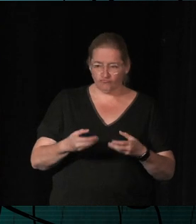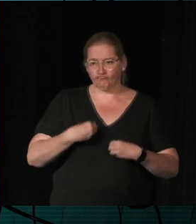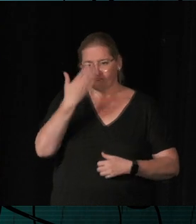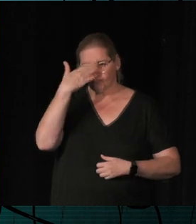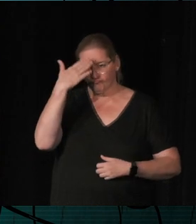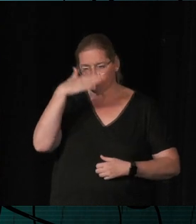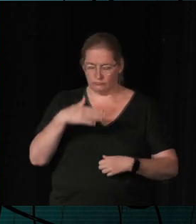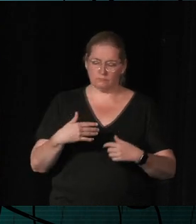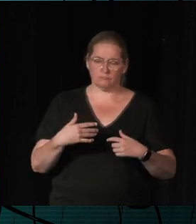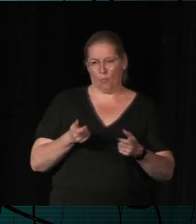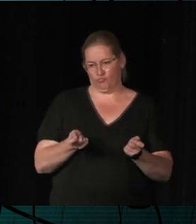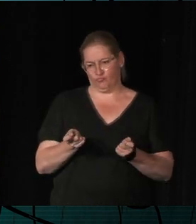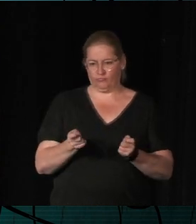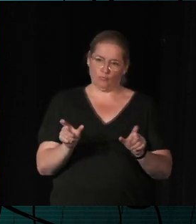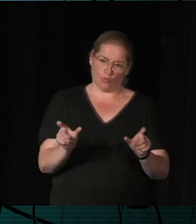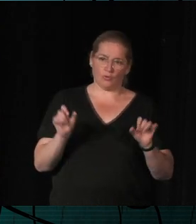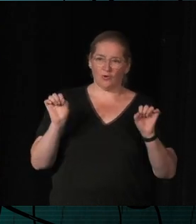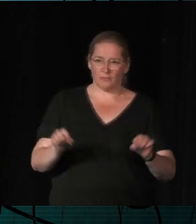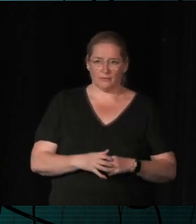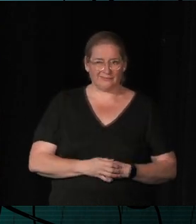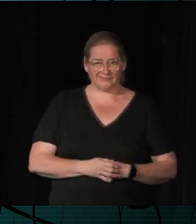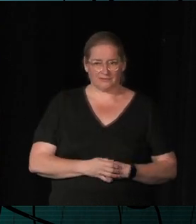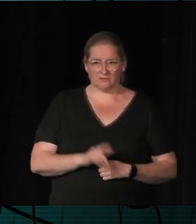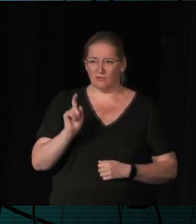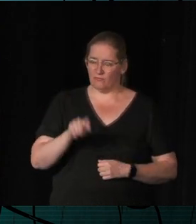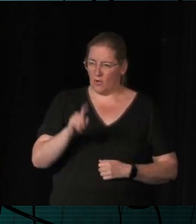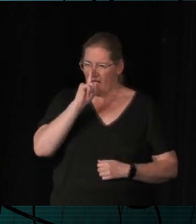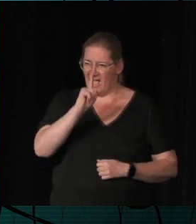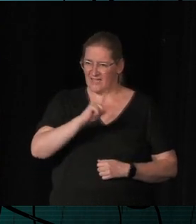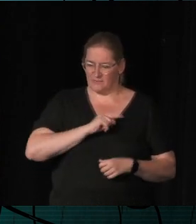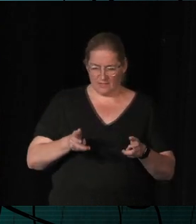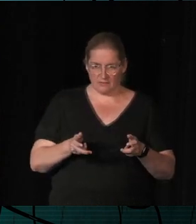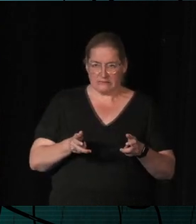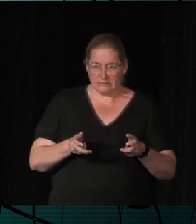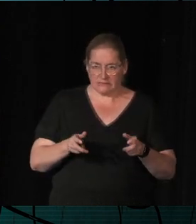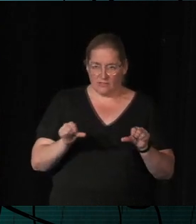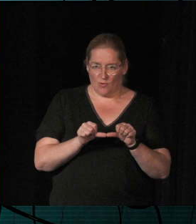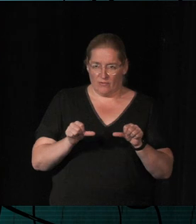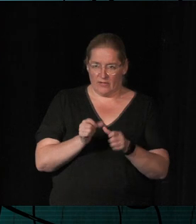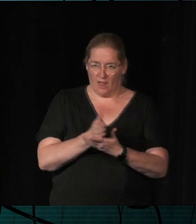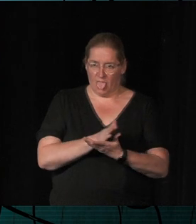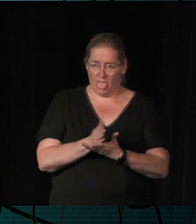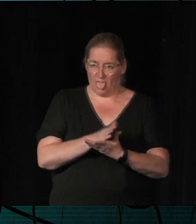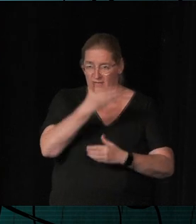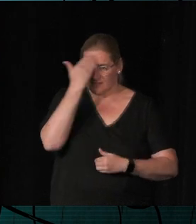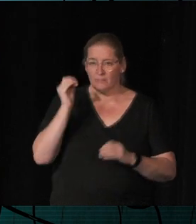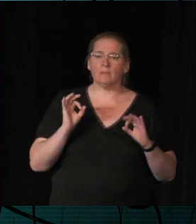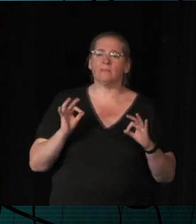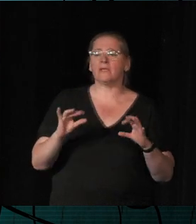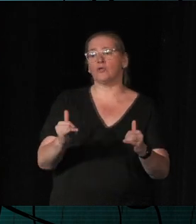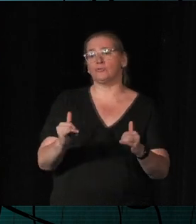l'illusion de contrôle. Pour lui, c'était important de figurer un sentiment d'impuissance puisque c'était évidemment raccord avec l'idée du